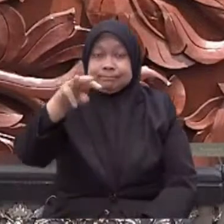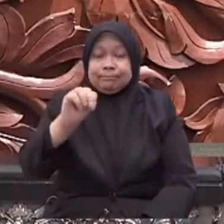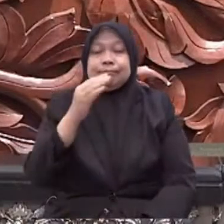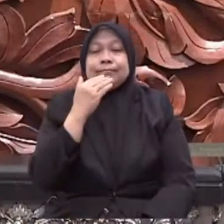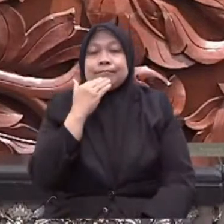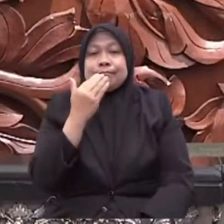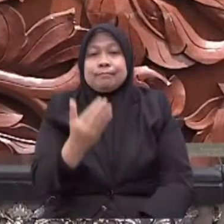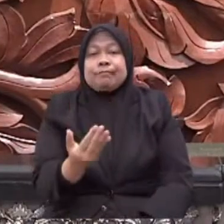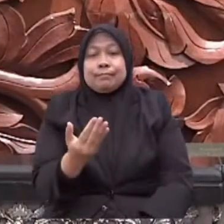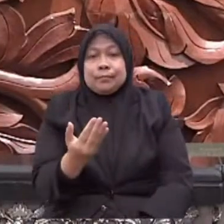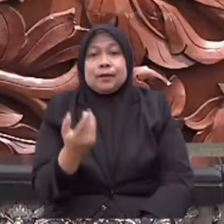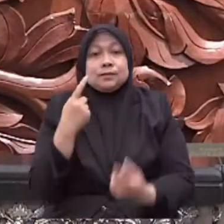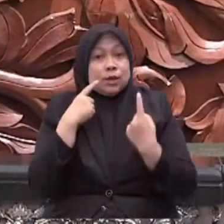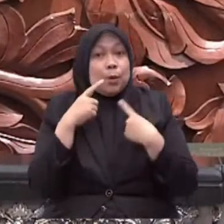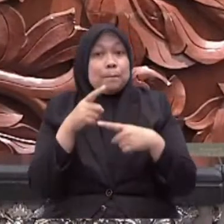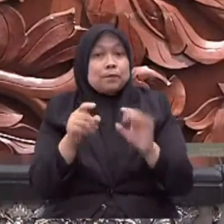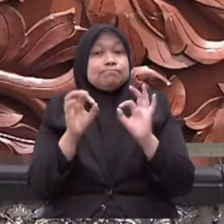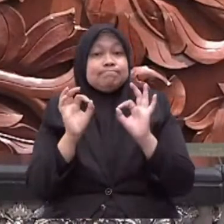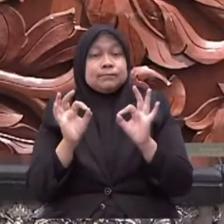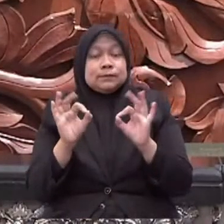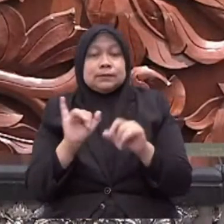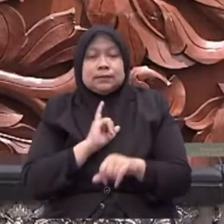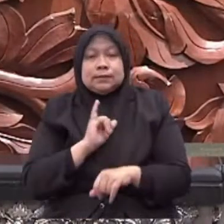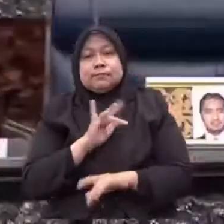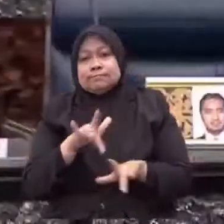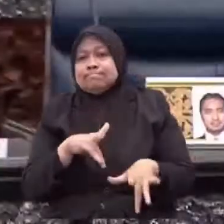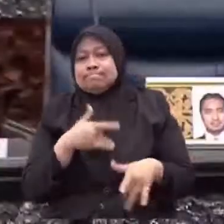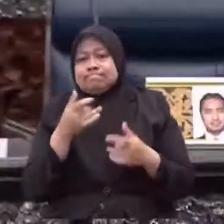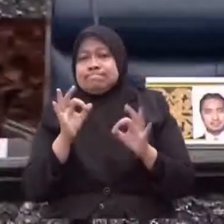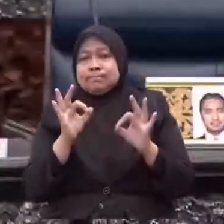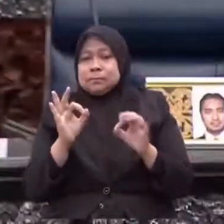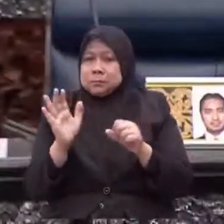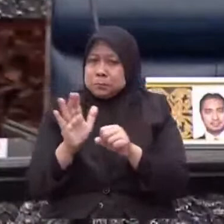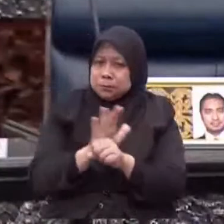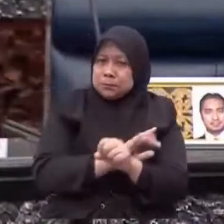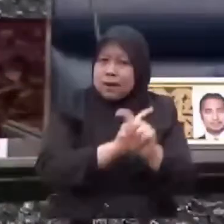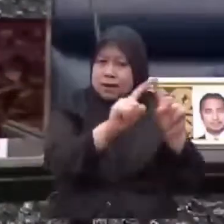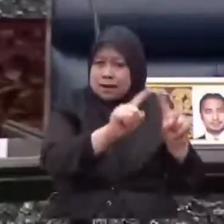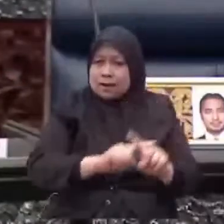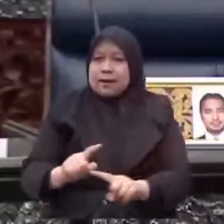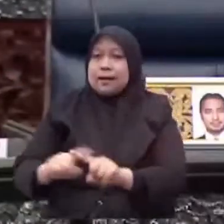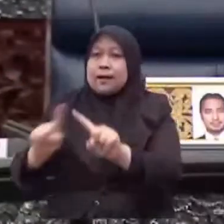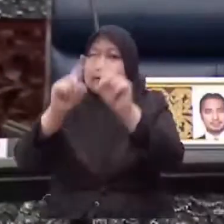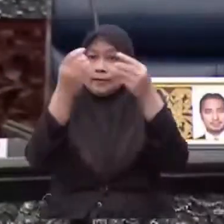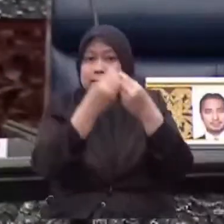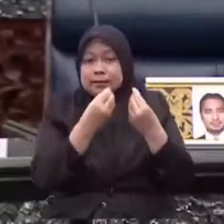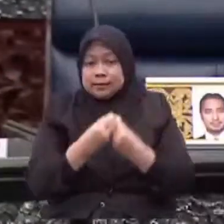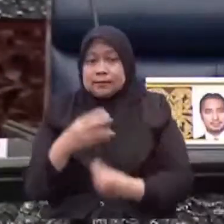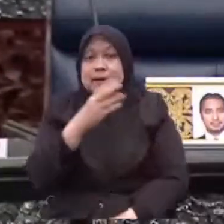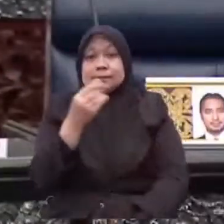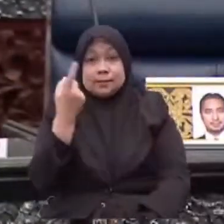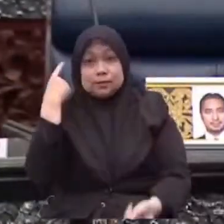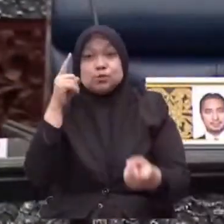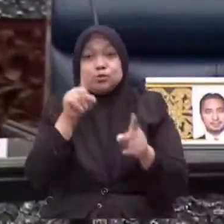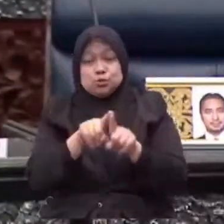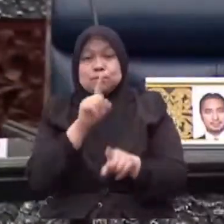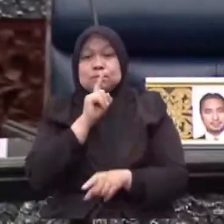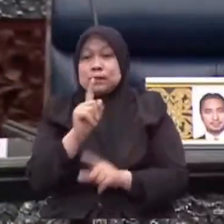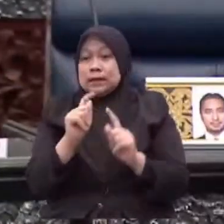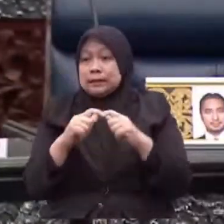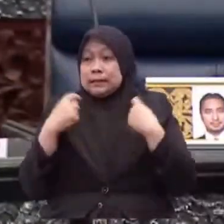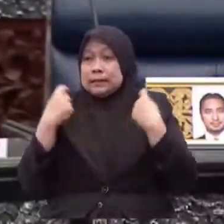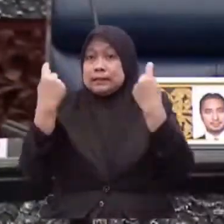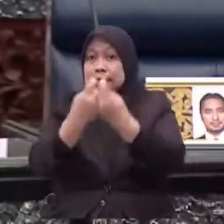Muhammad menteri di atas jawaban yang saya kira cukup mencakupi berbagai fakta dan data dan saya setuju bahwa